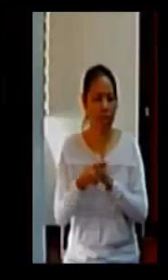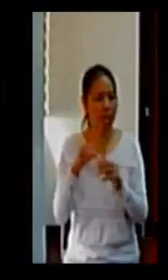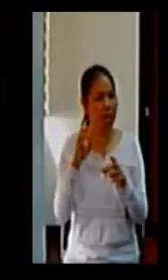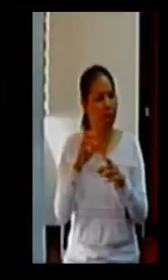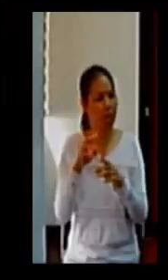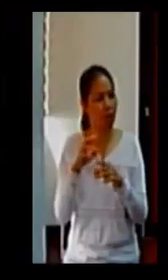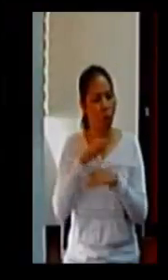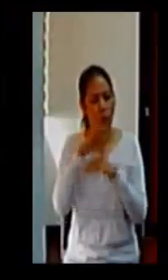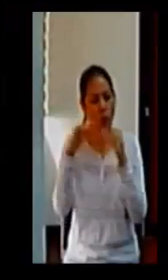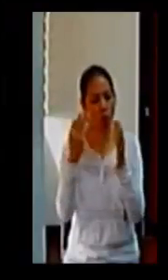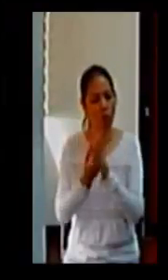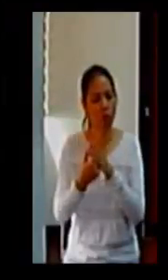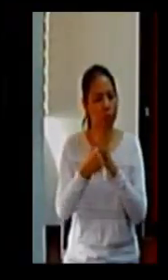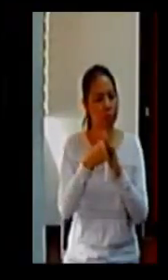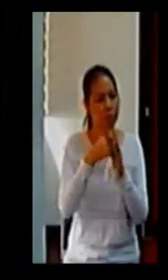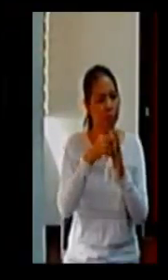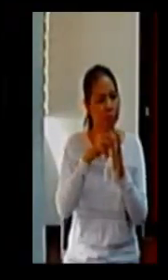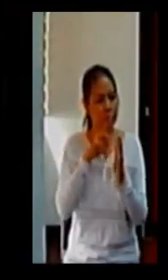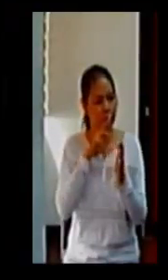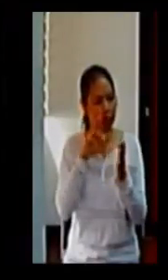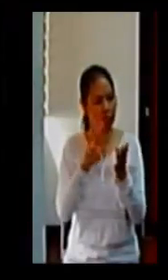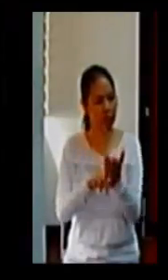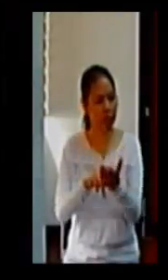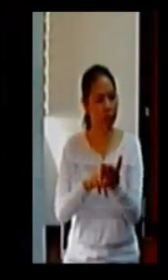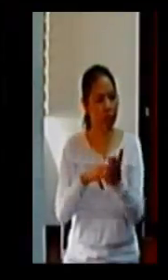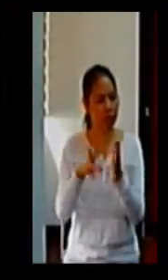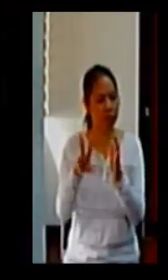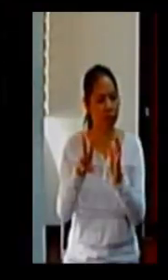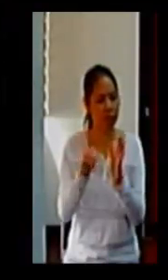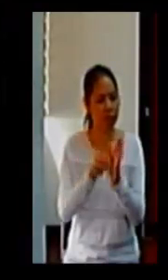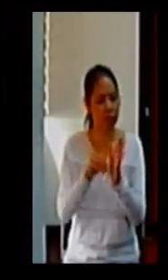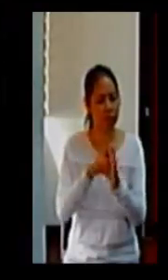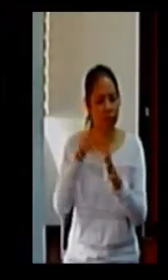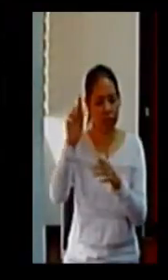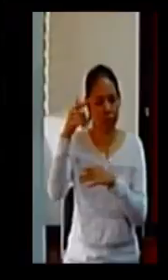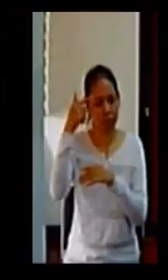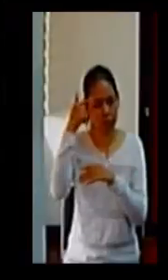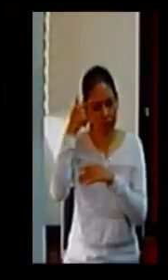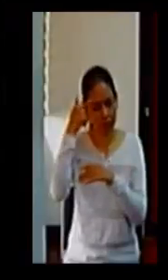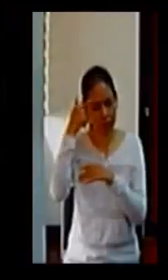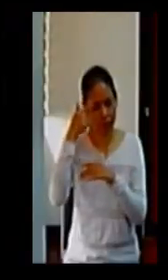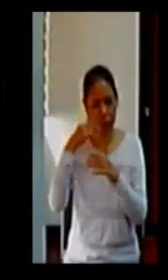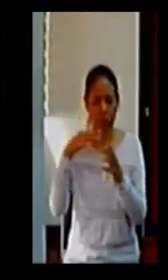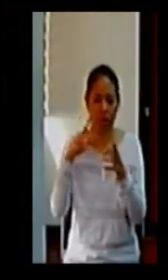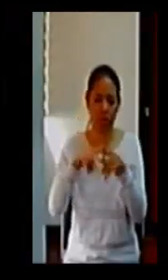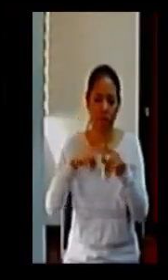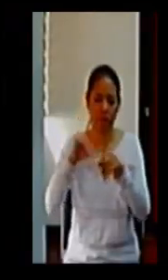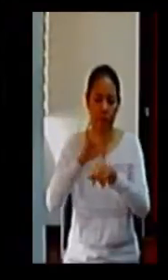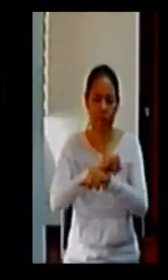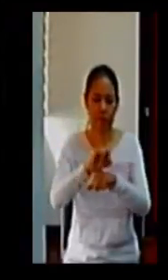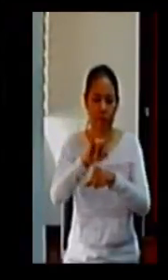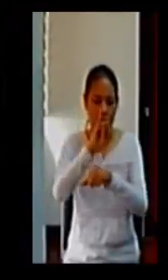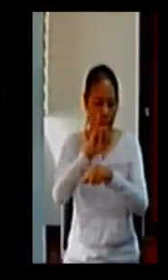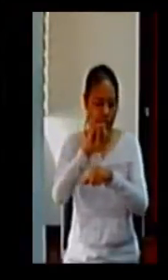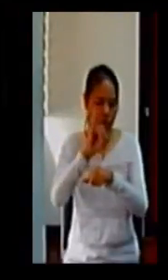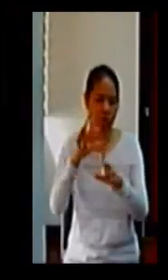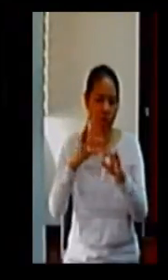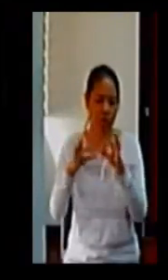sa ng pamalaan o ng ibang institusyon? Kung may nalalaman po kayong inisyatiba